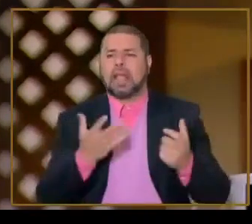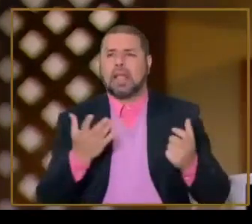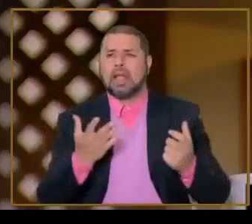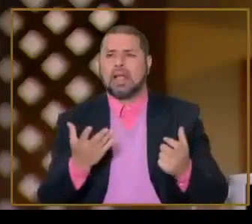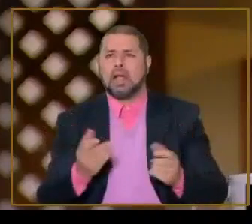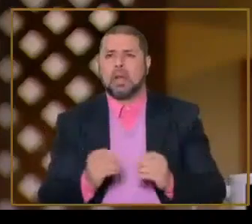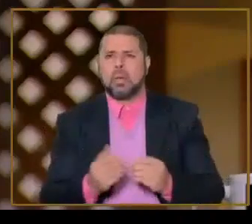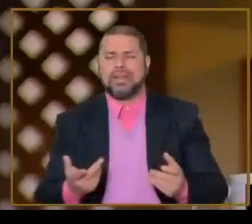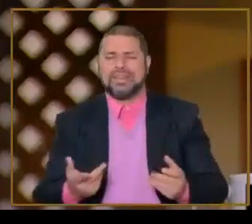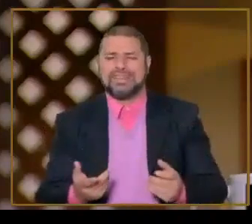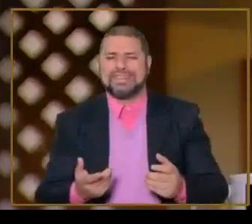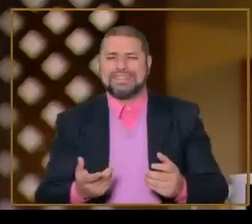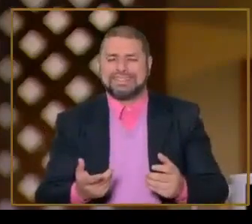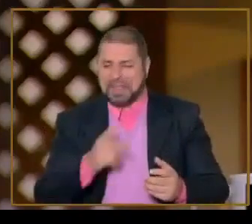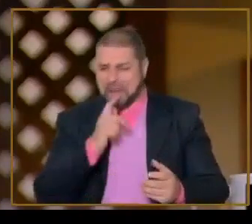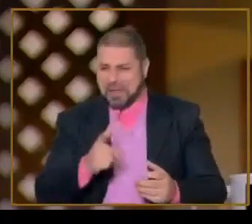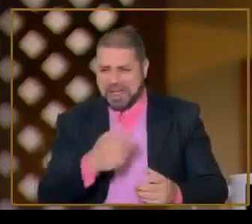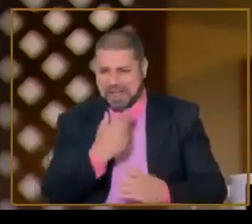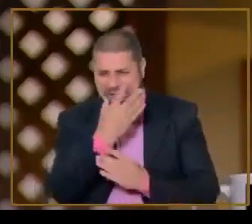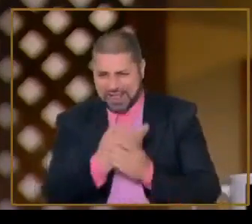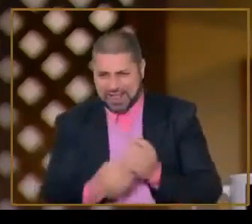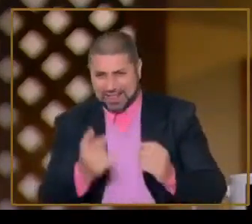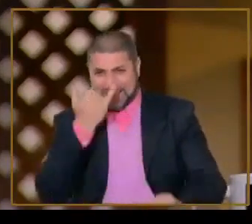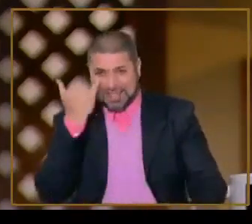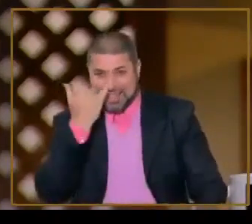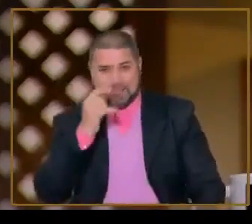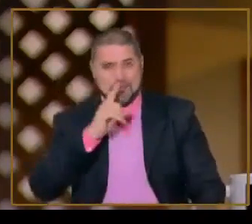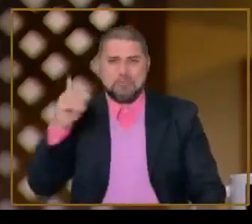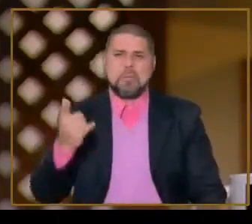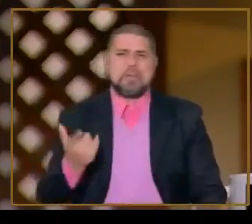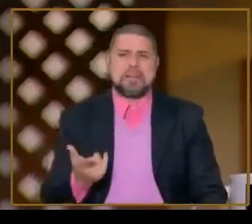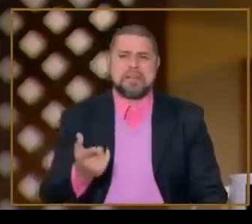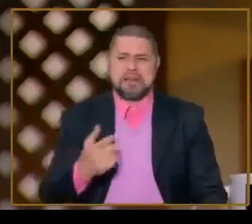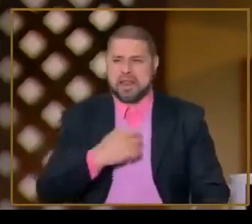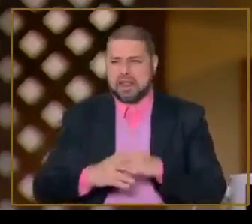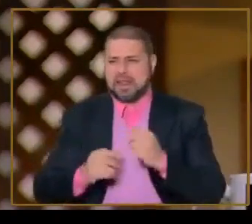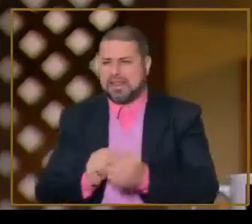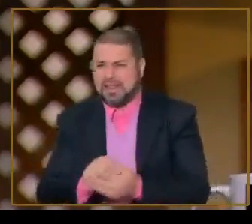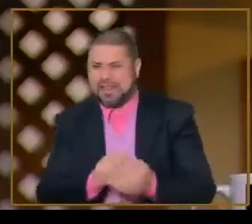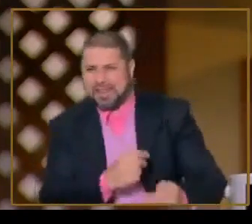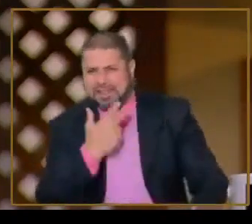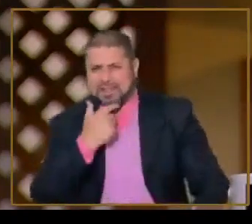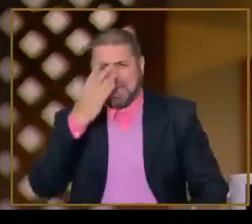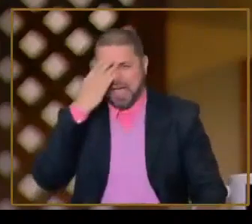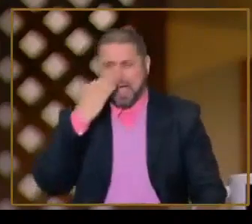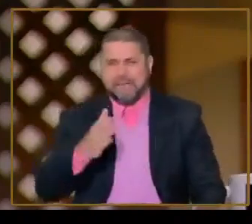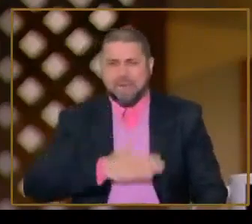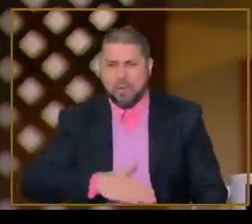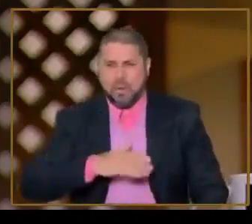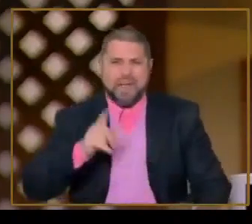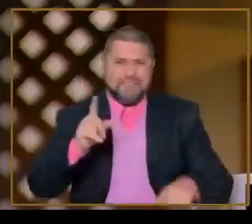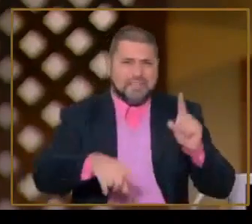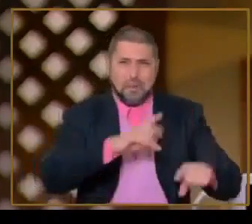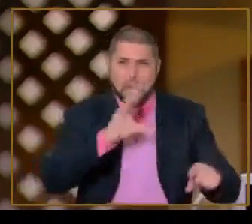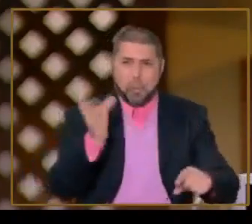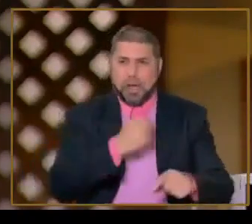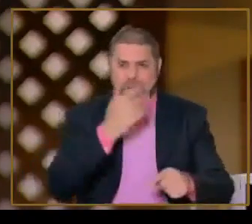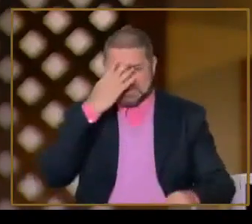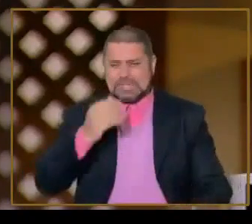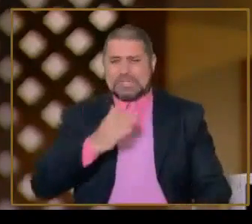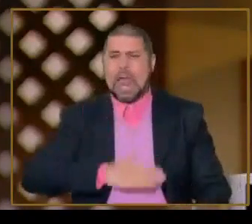واحد فينا هيتولد حليم محسن بيعف عن الناس